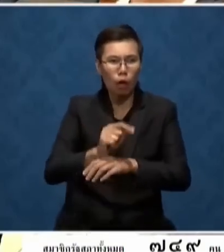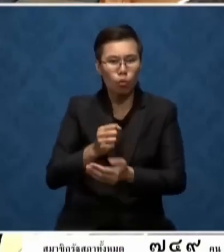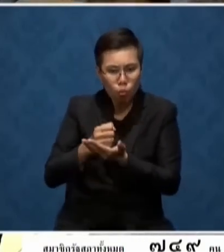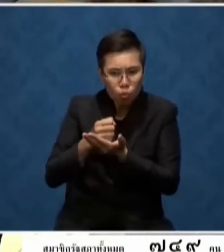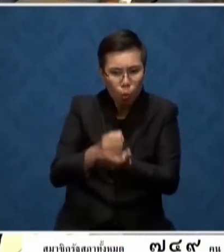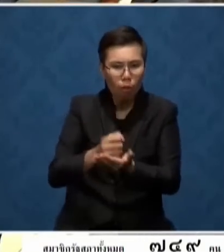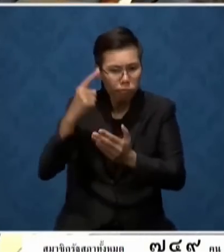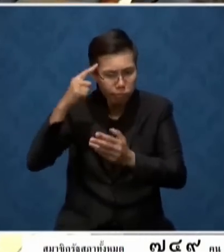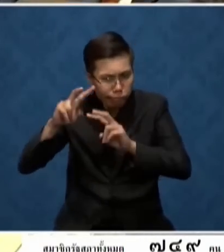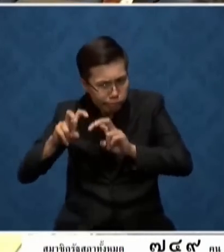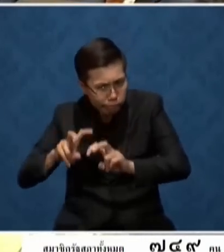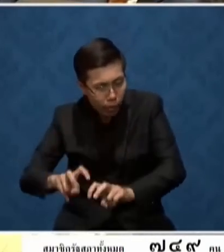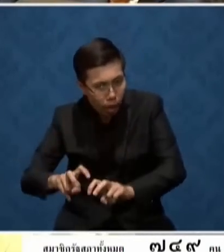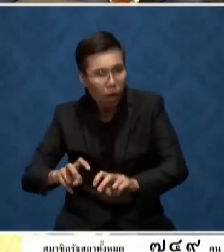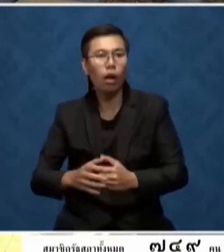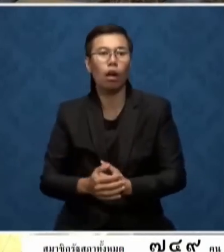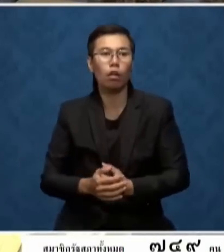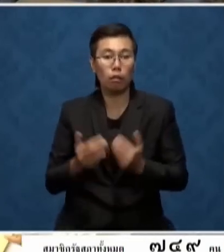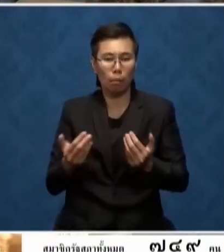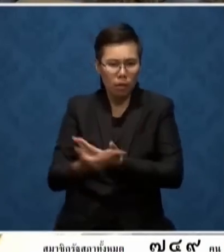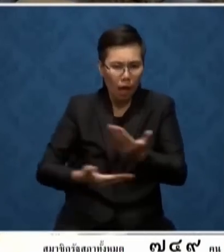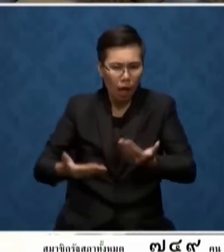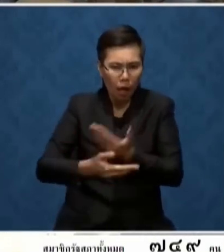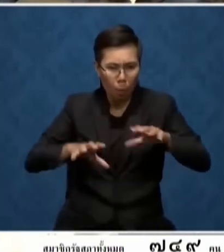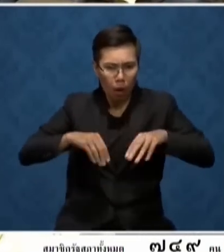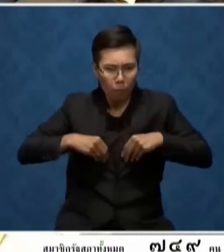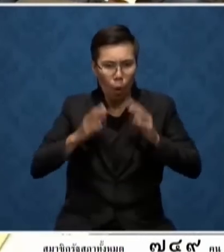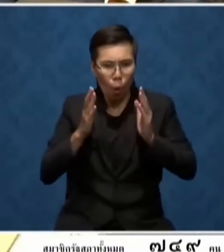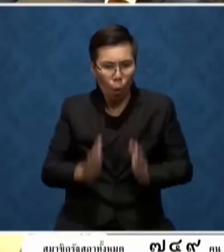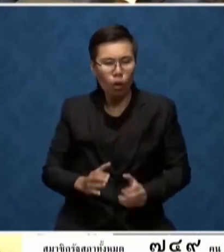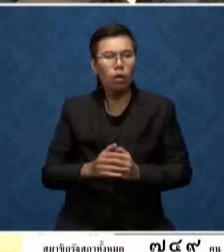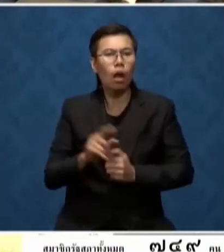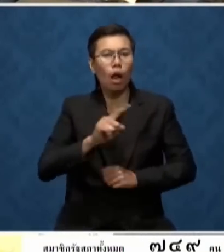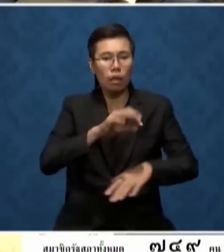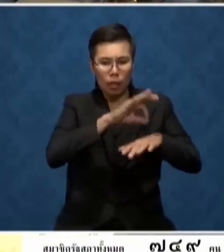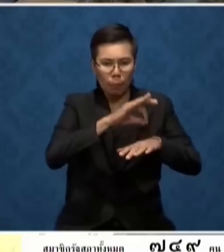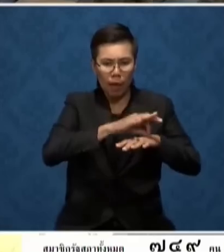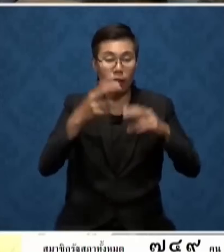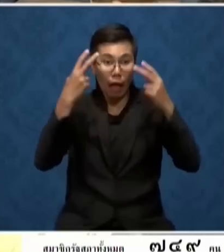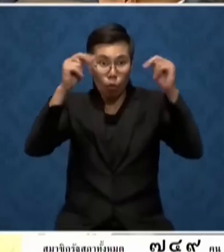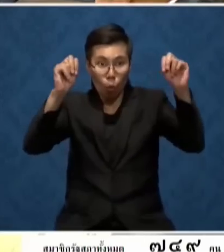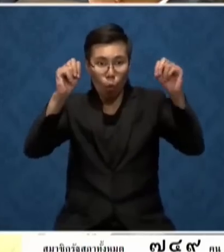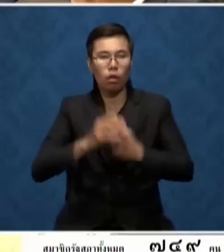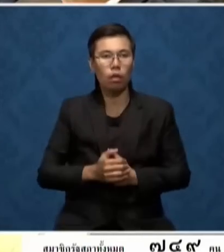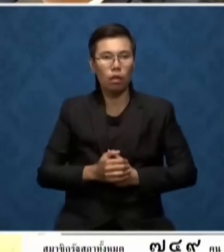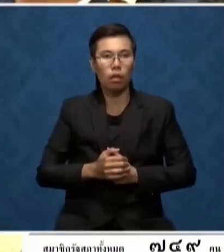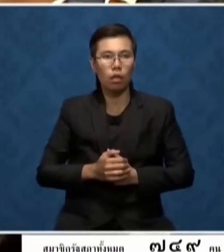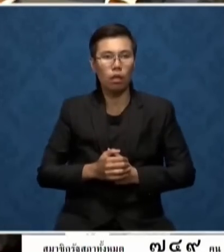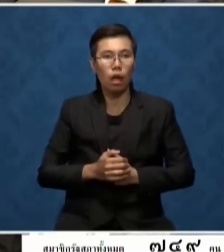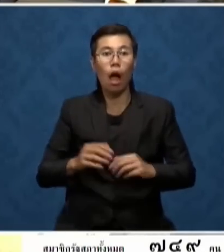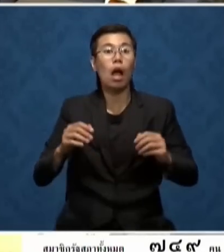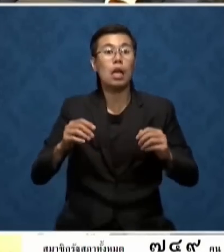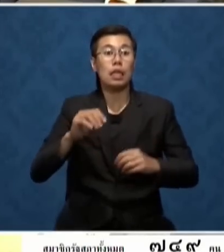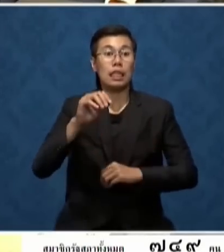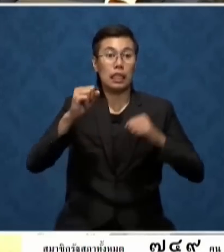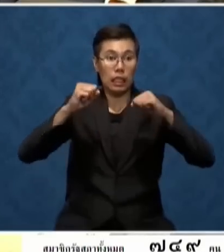ว่าการพิจารณาให้ความเห็นชอบบุคคลที่จะได้รับการแต่งตั้งเป็นนายกรัฐมนตรีไม่ใช่ญัตติ